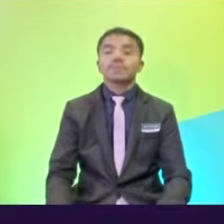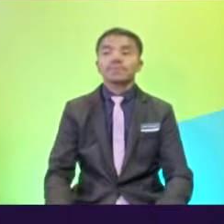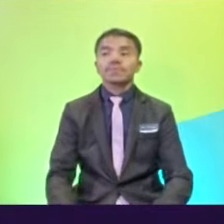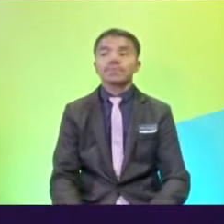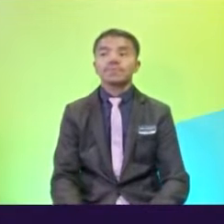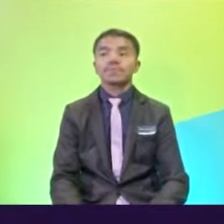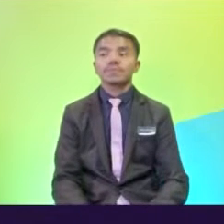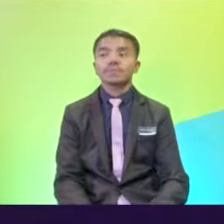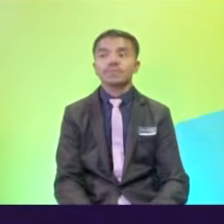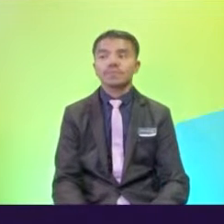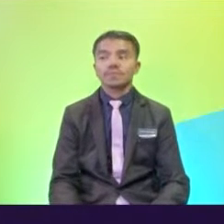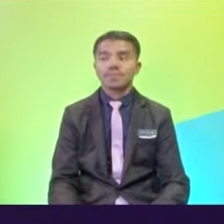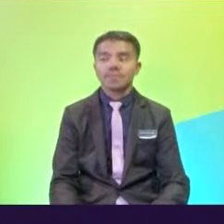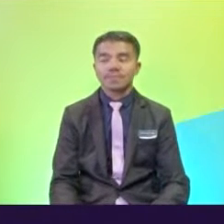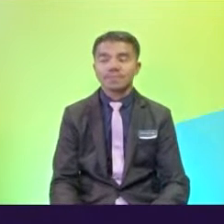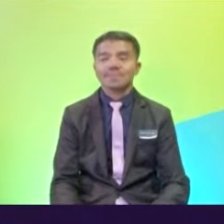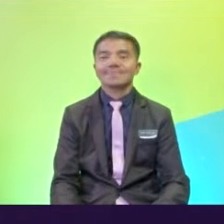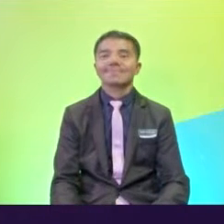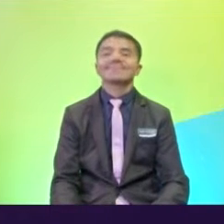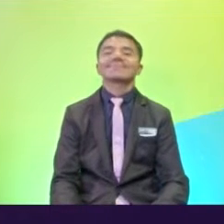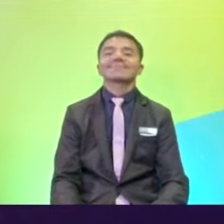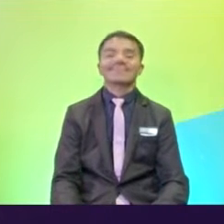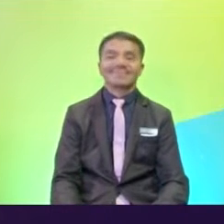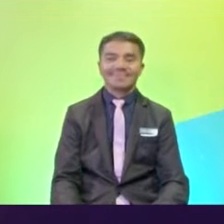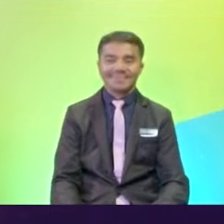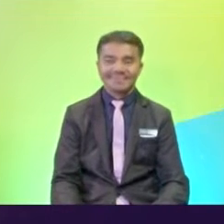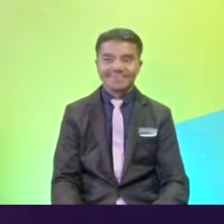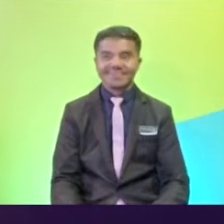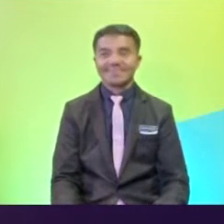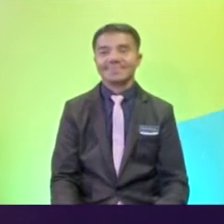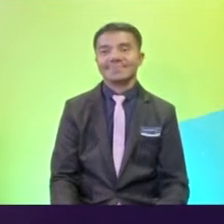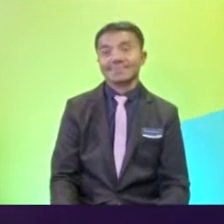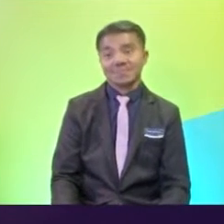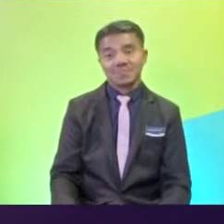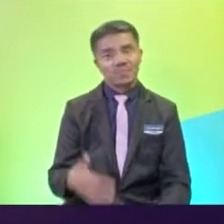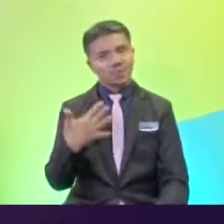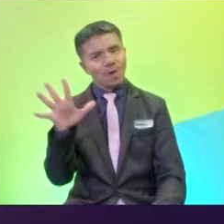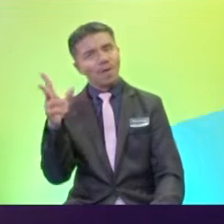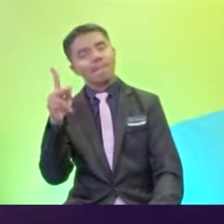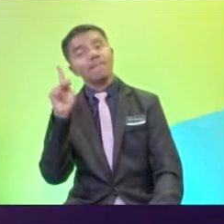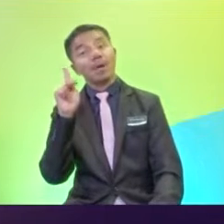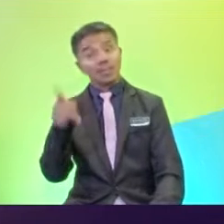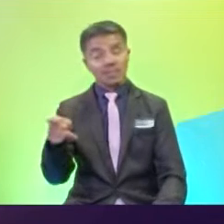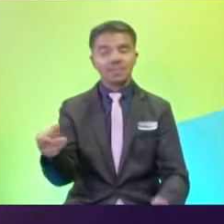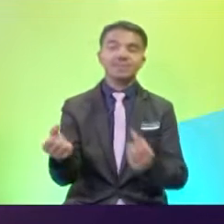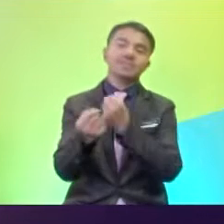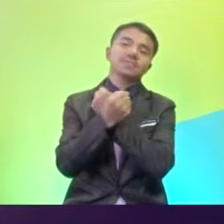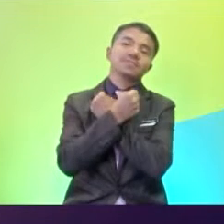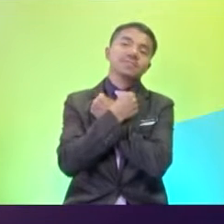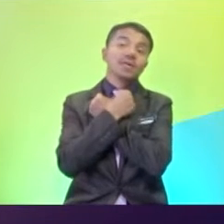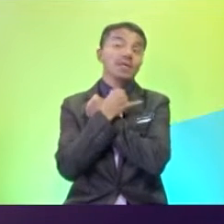disayangi guru daraken oke sudah pasti kita akan disayangi oleh guru dan